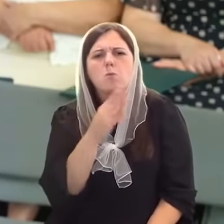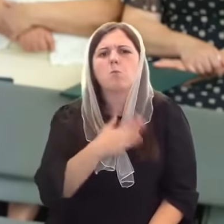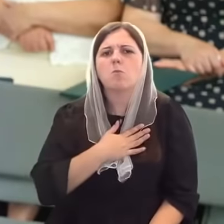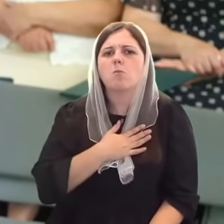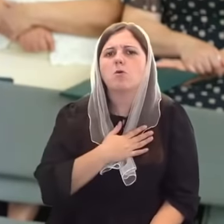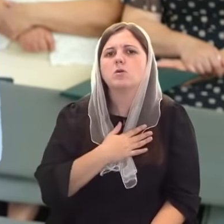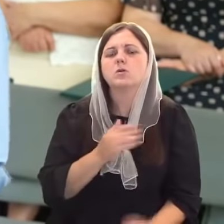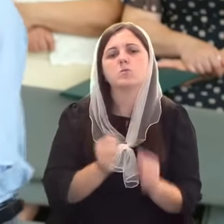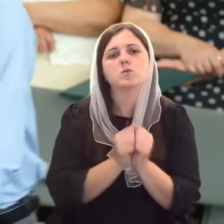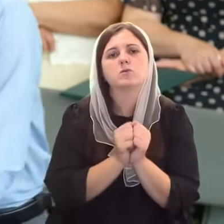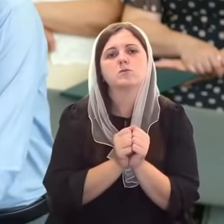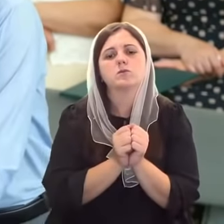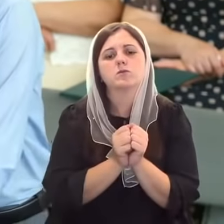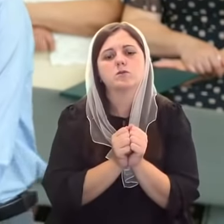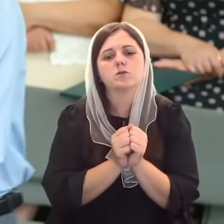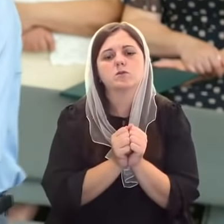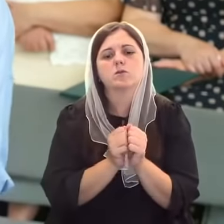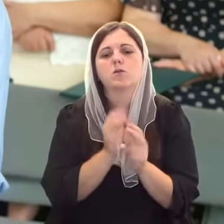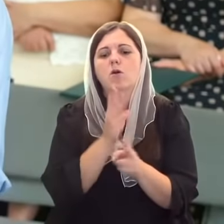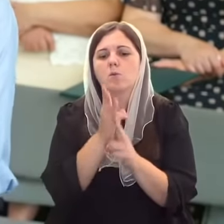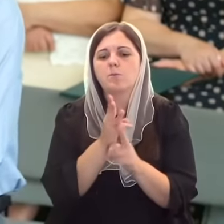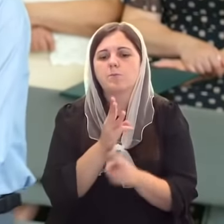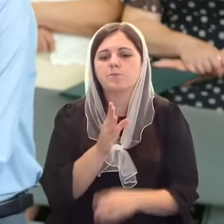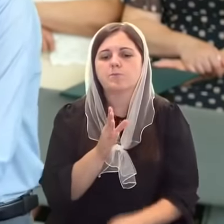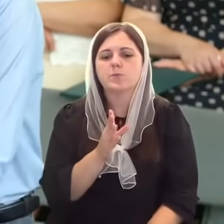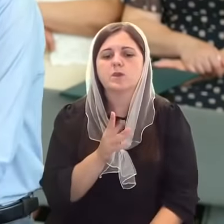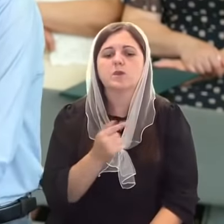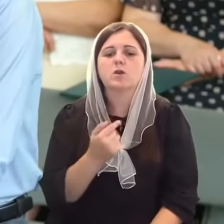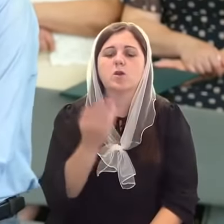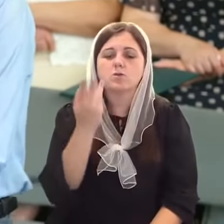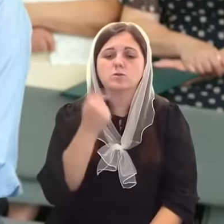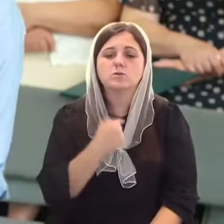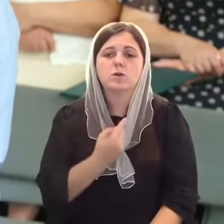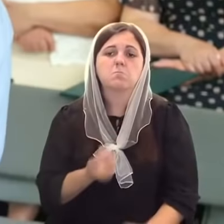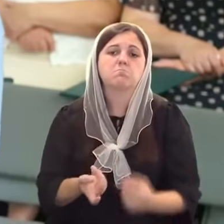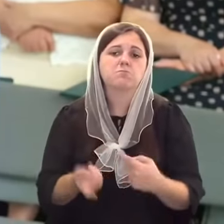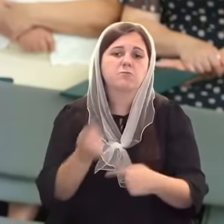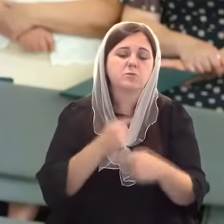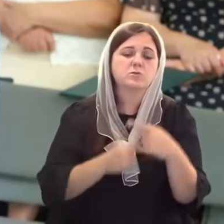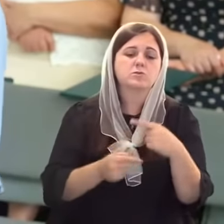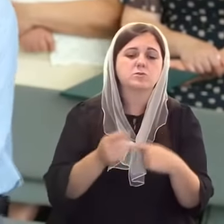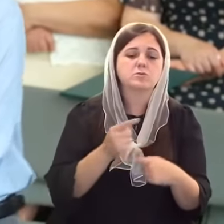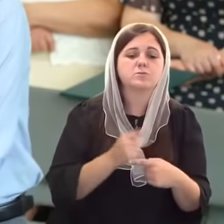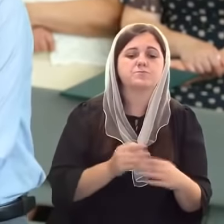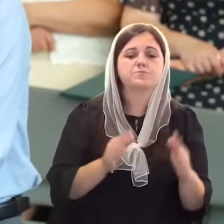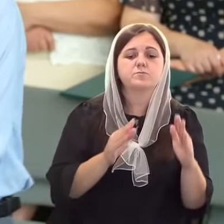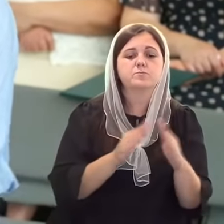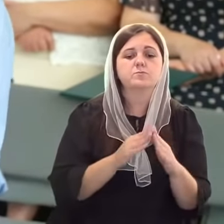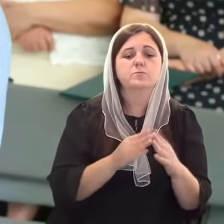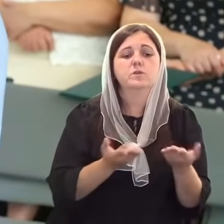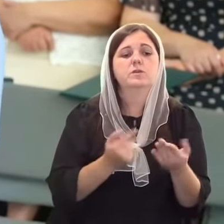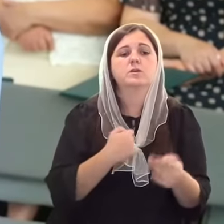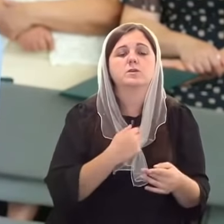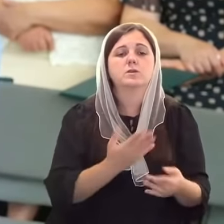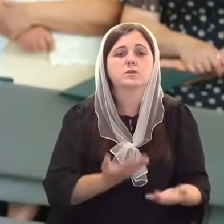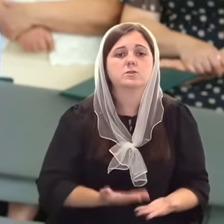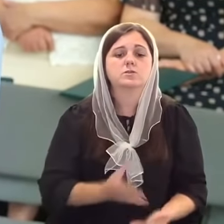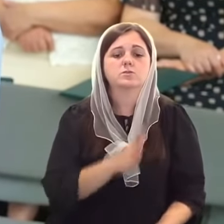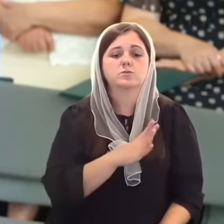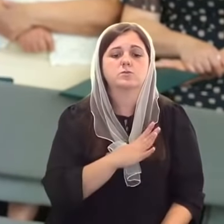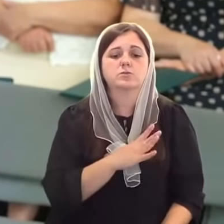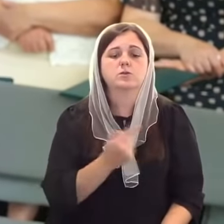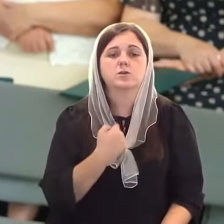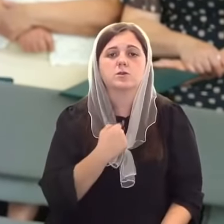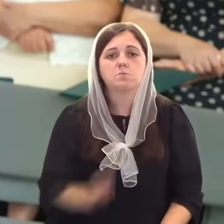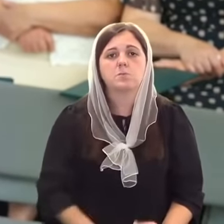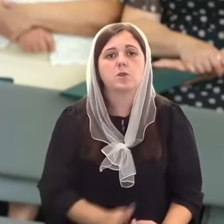моей молитве. И когда я приехал домой, точнее не домой, а в общежитии, где я жил, я встал